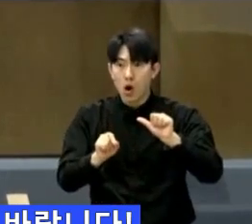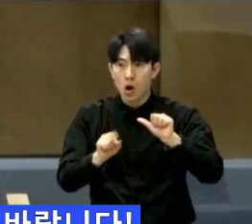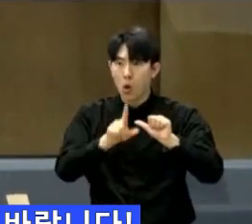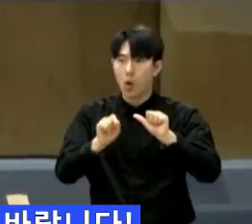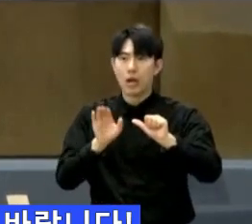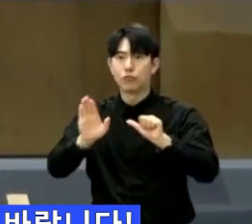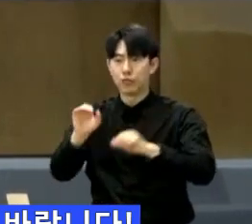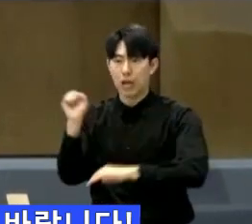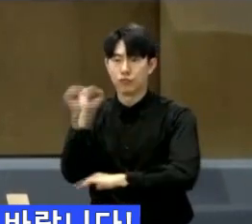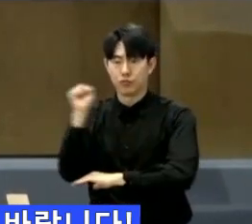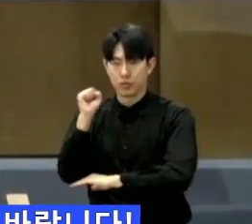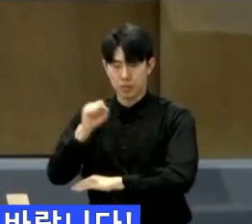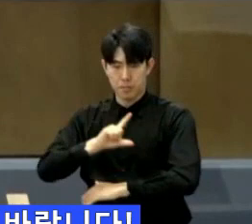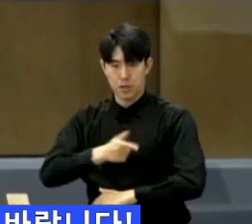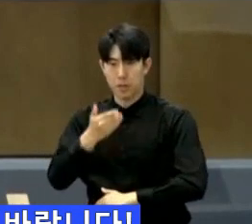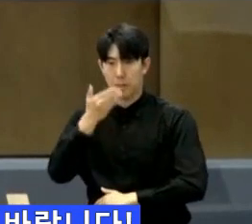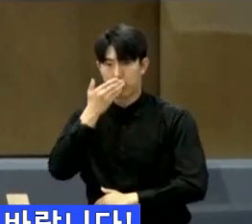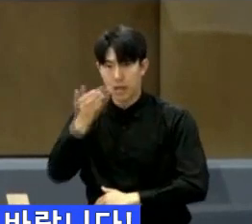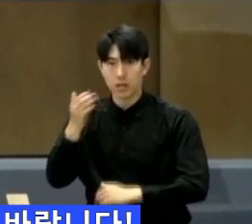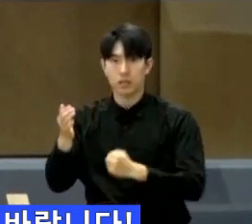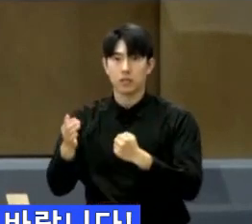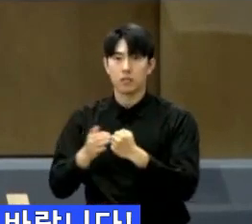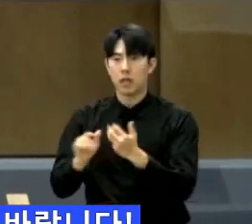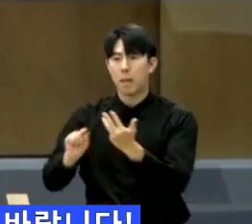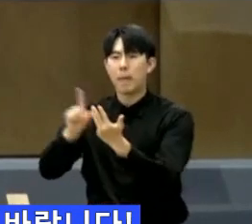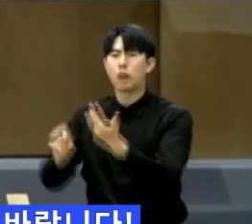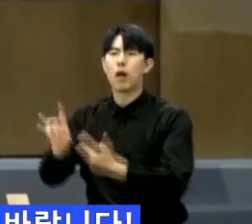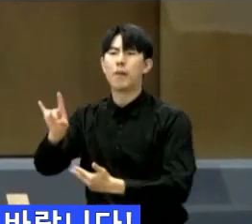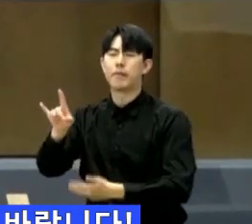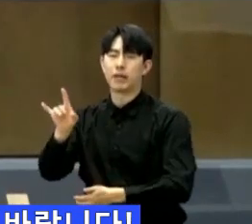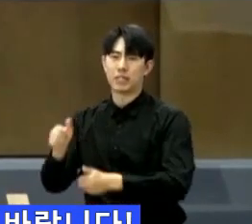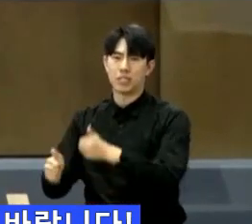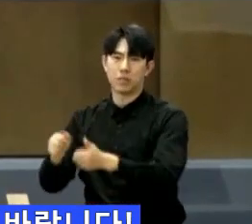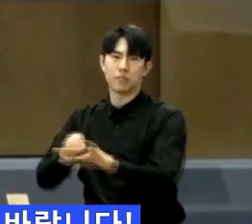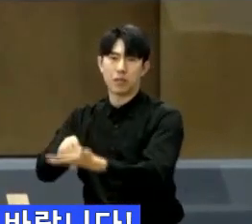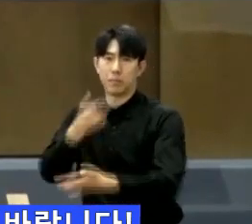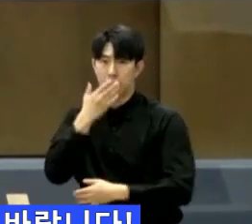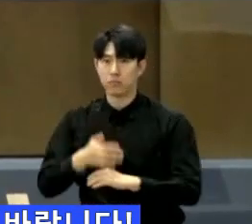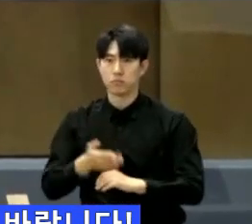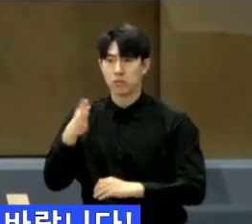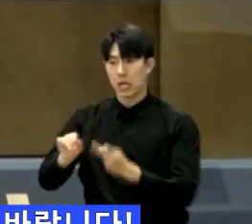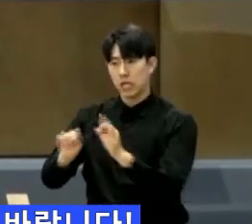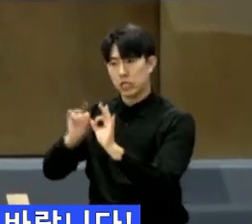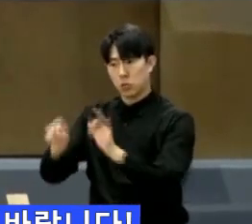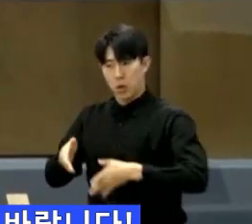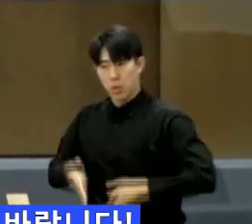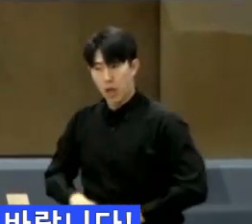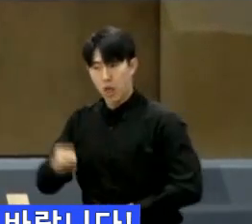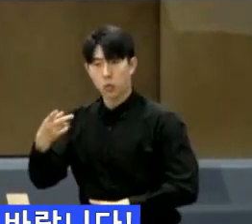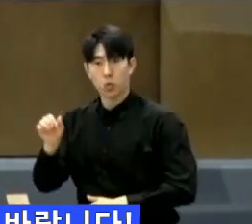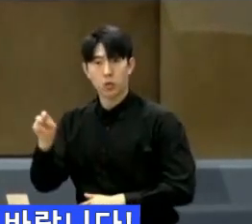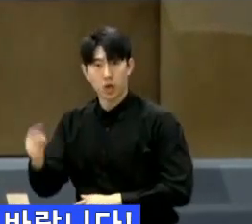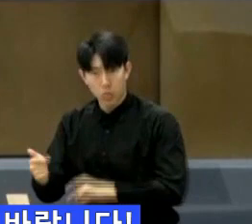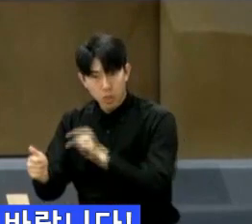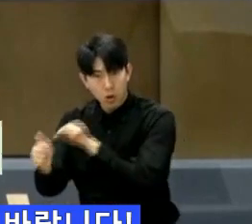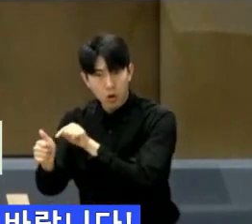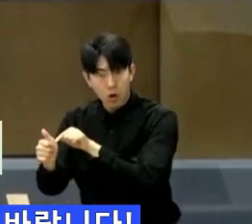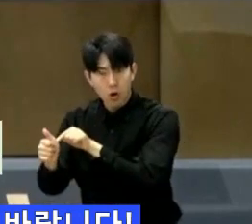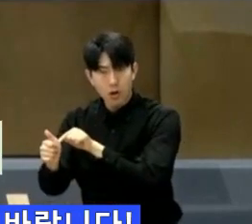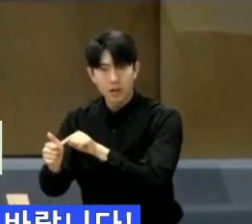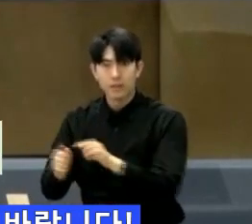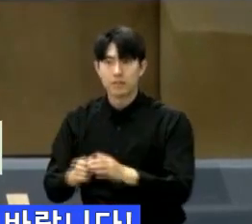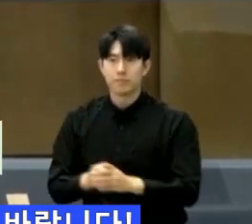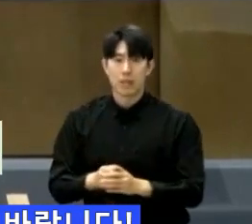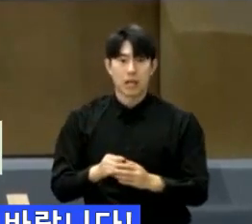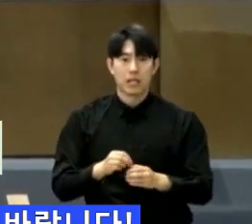이후에 운전면허를 취득할 수 있기 때문에 8월 한 번의 기회를 얻을 수 있습니다. 한편 생일이 가장 늦은 10월생 종현이는